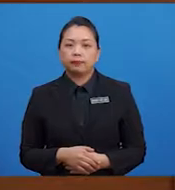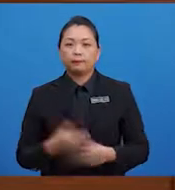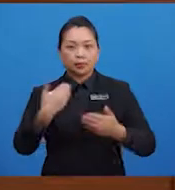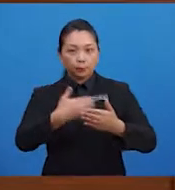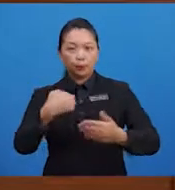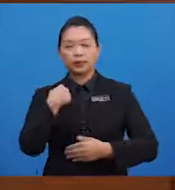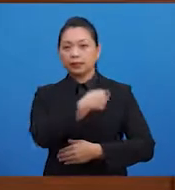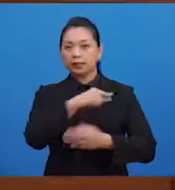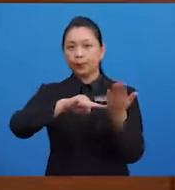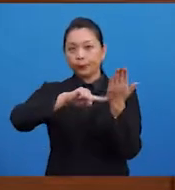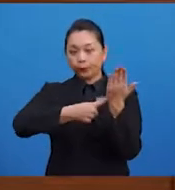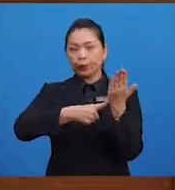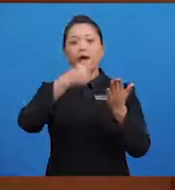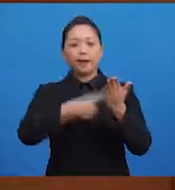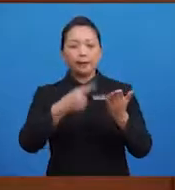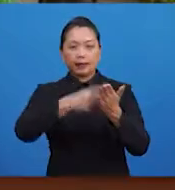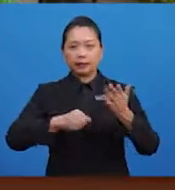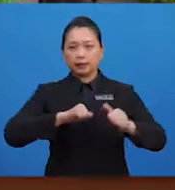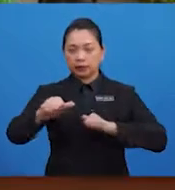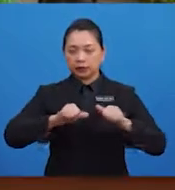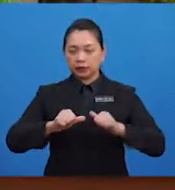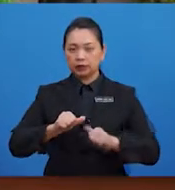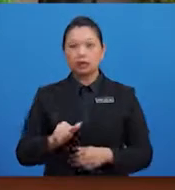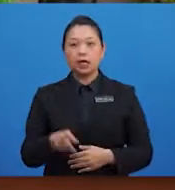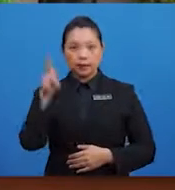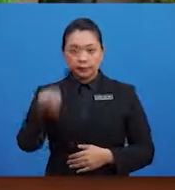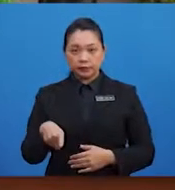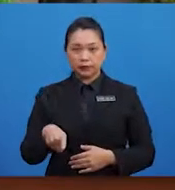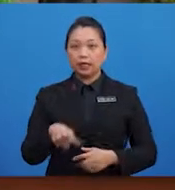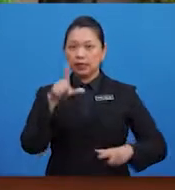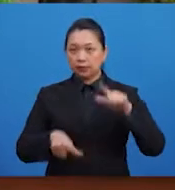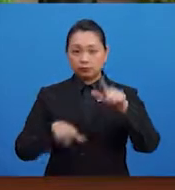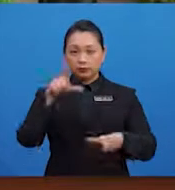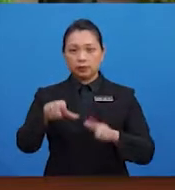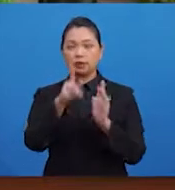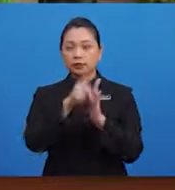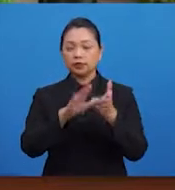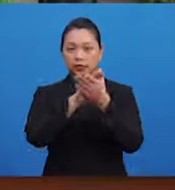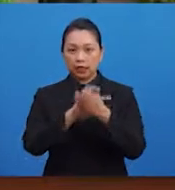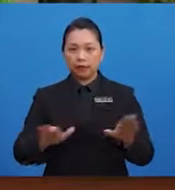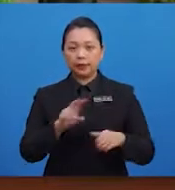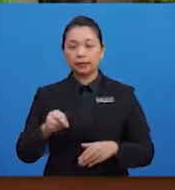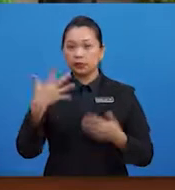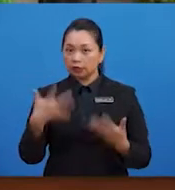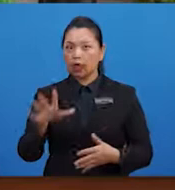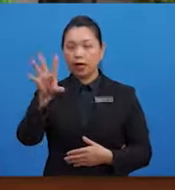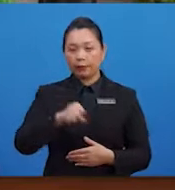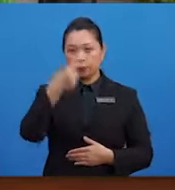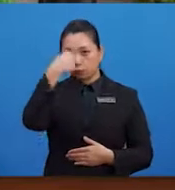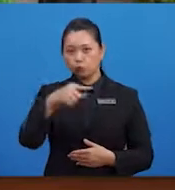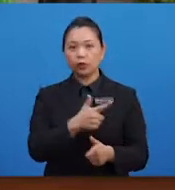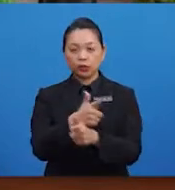Sebelum kita memulakan sebarang aktiviti, pastikan langkah-langkah keselamatan telah diambil bagi melindungi